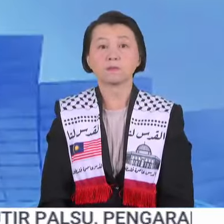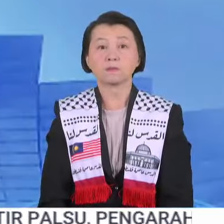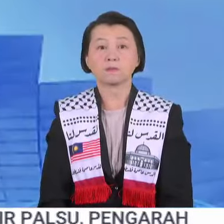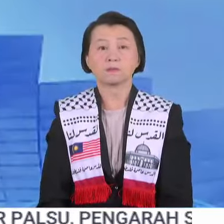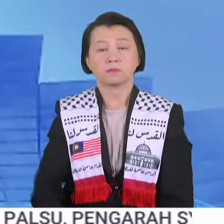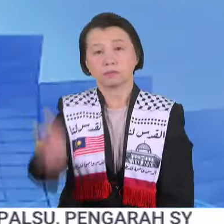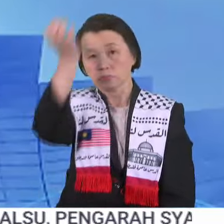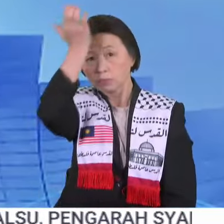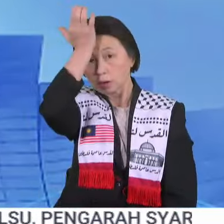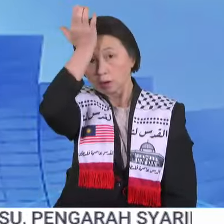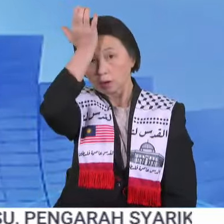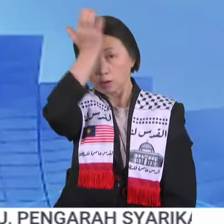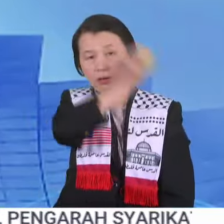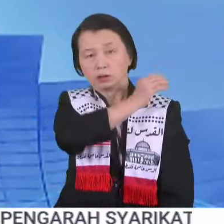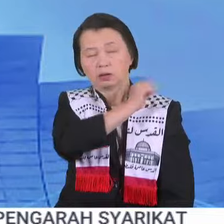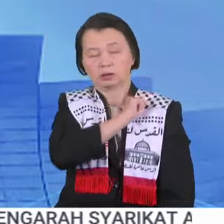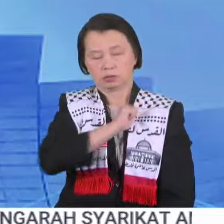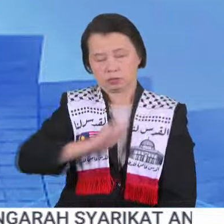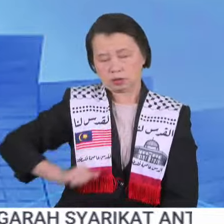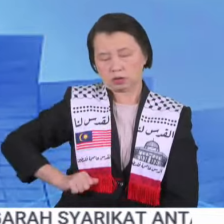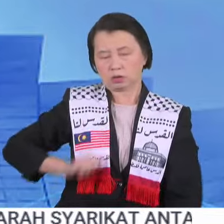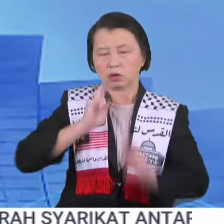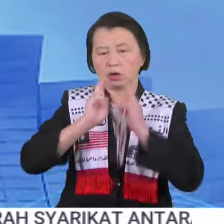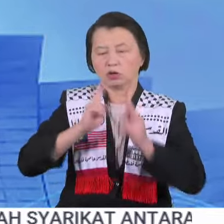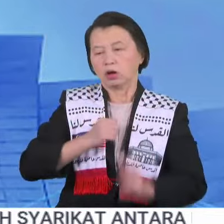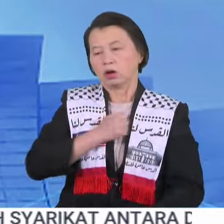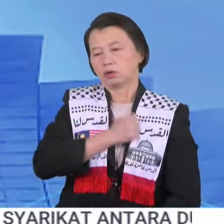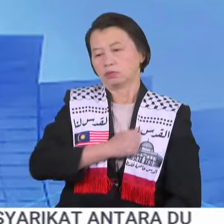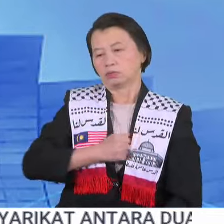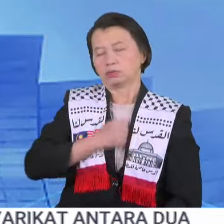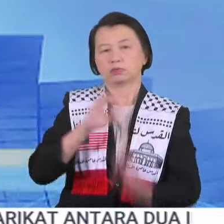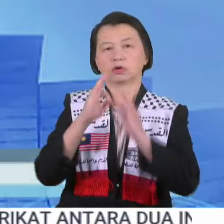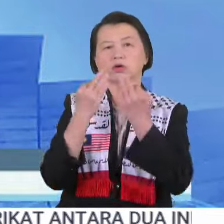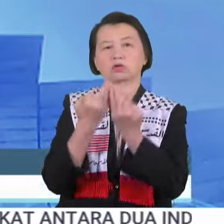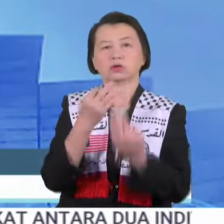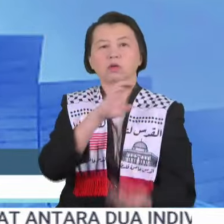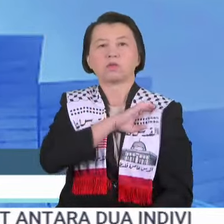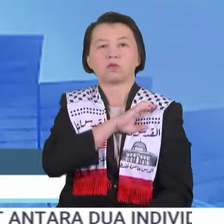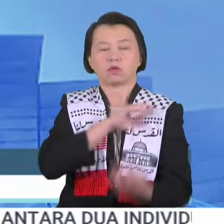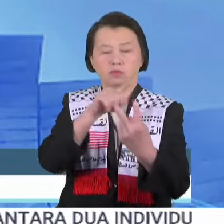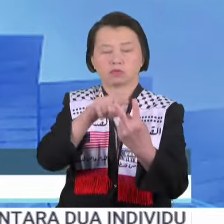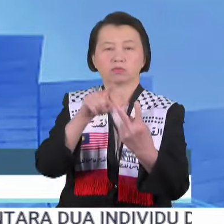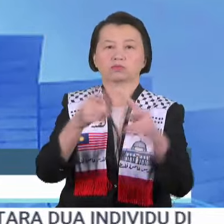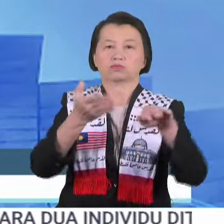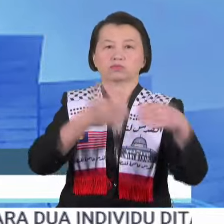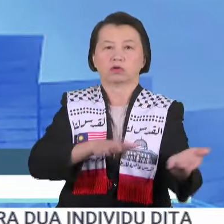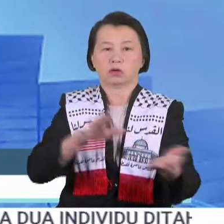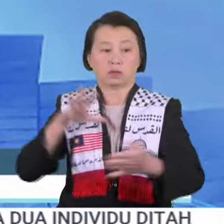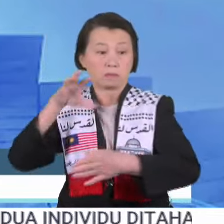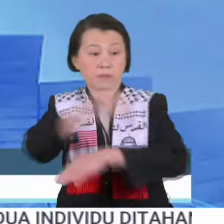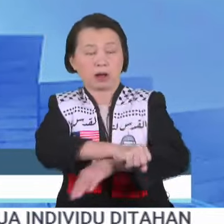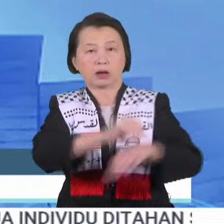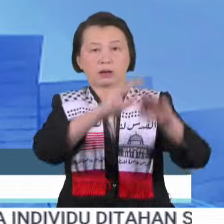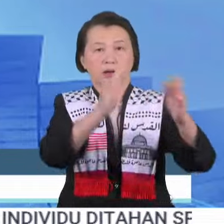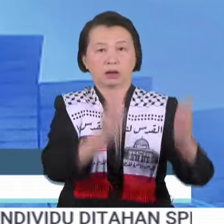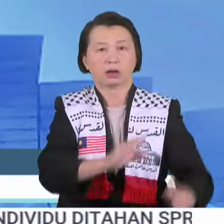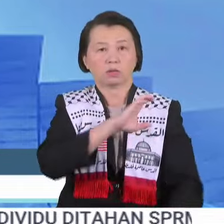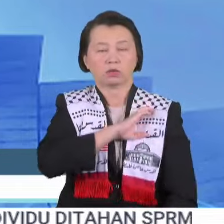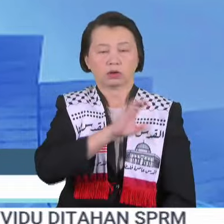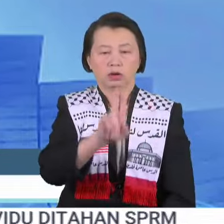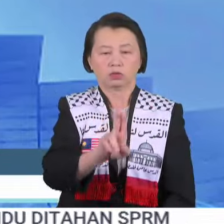Yang di-Pertuan Agong, Sultan Ibrahim menzahirkan ucapan takziah kepada keluarga anggota polis yang maut dalam serangan Balai Polis Ulu